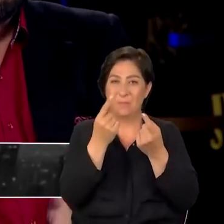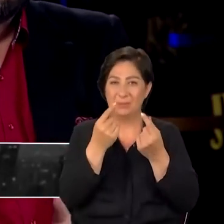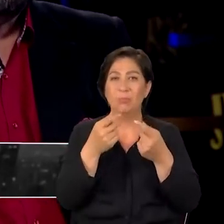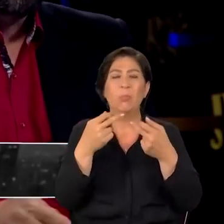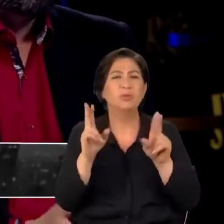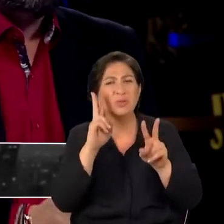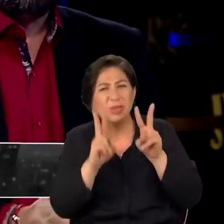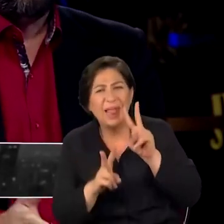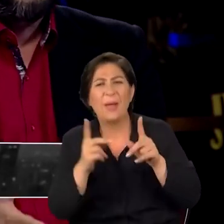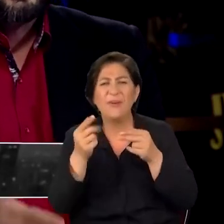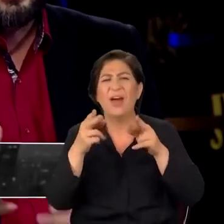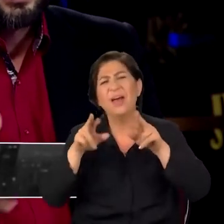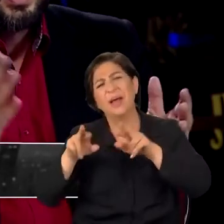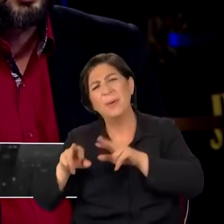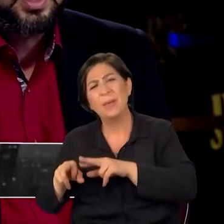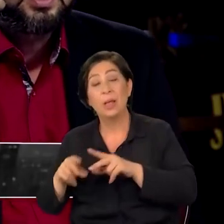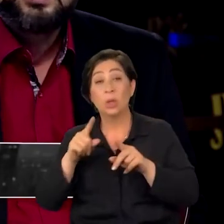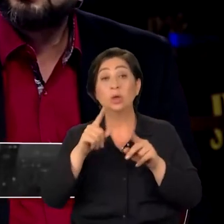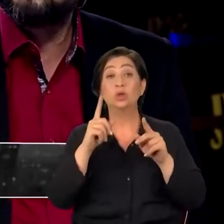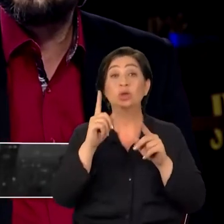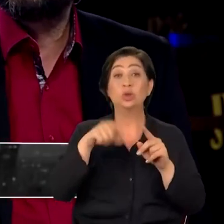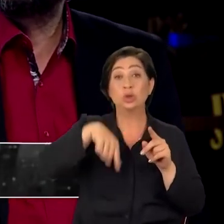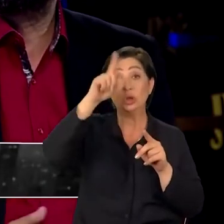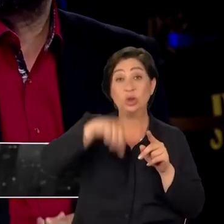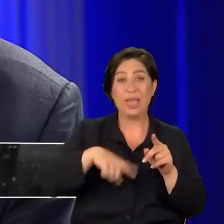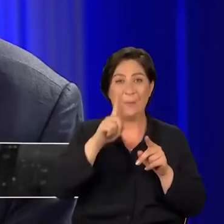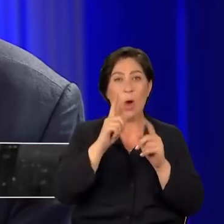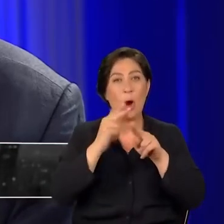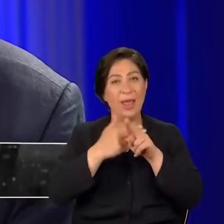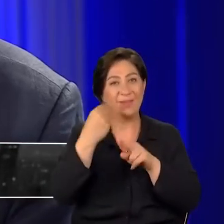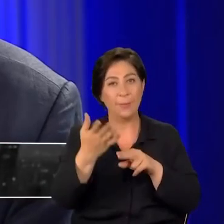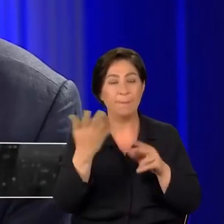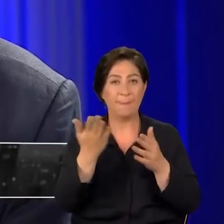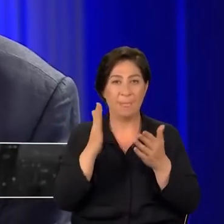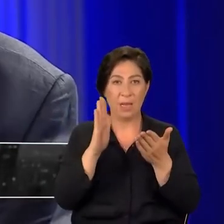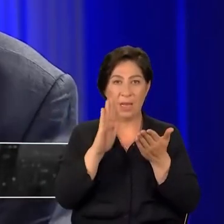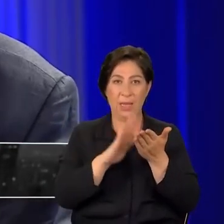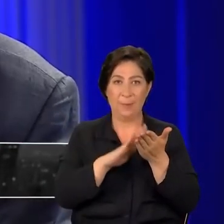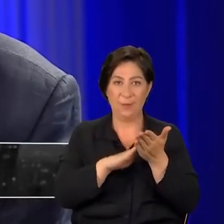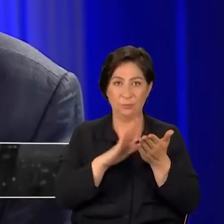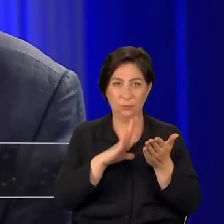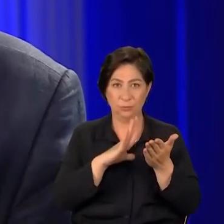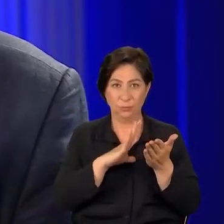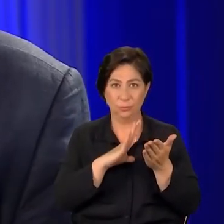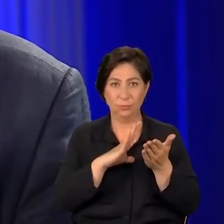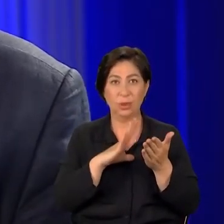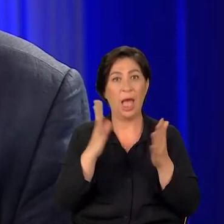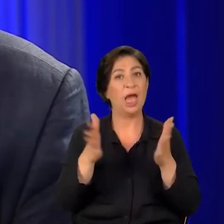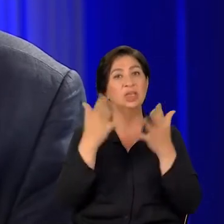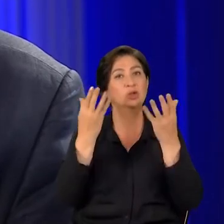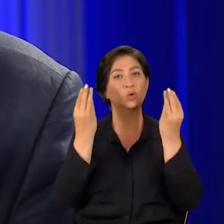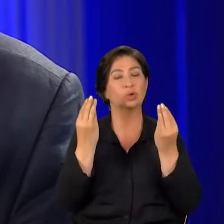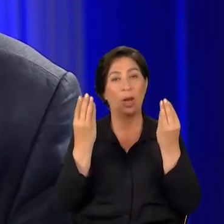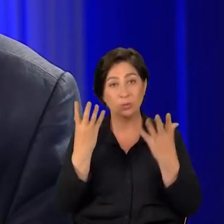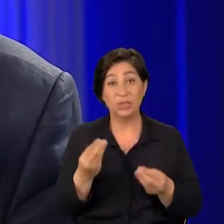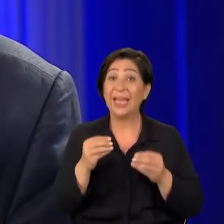postmodernizmle alakalı tabii boş gösterenler vesaire. Buna güncel bir örnek de verebilir miyim? Sözünüzü kestim ama mesela mevcut işte her